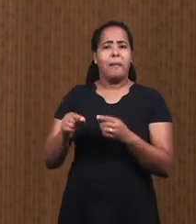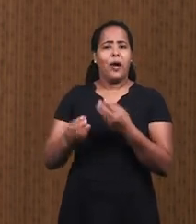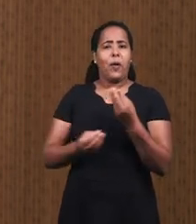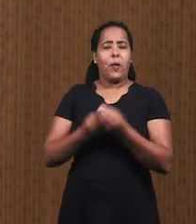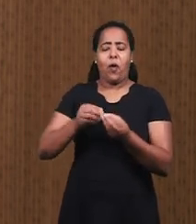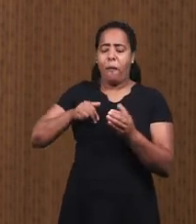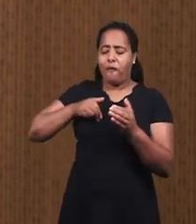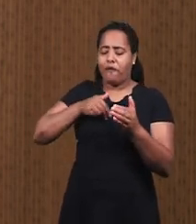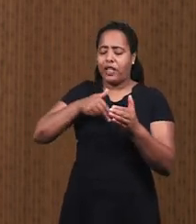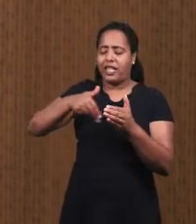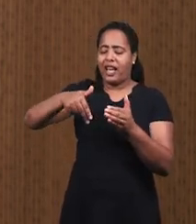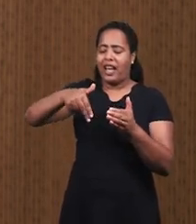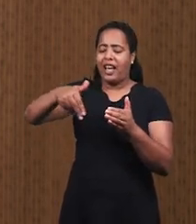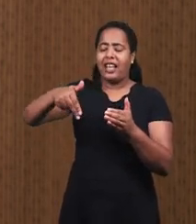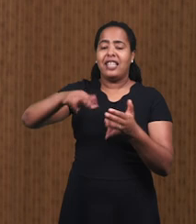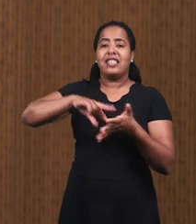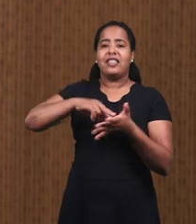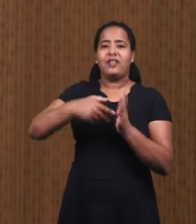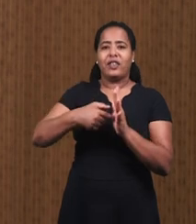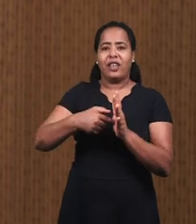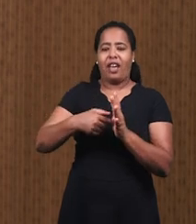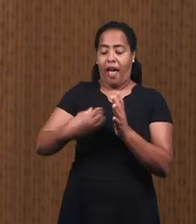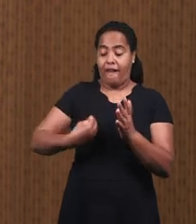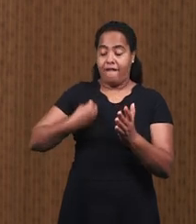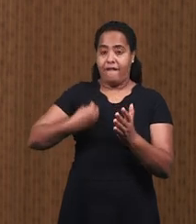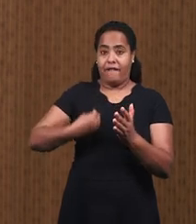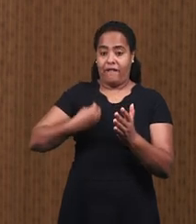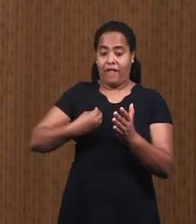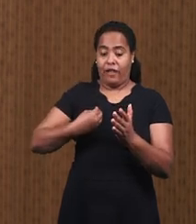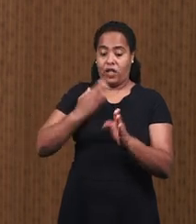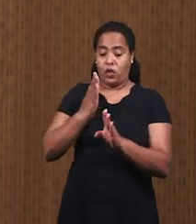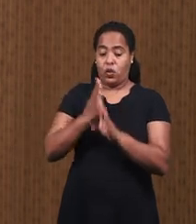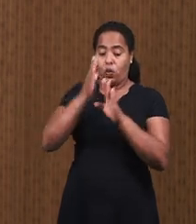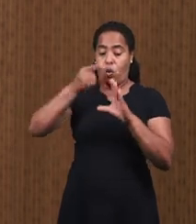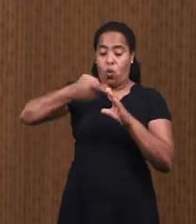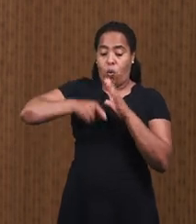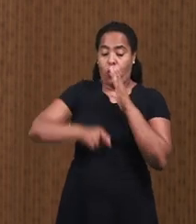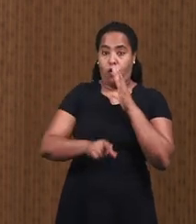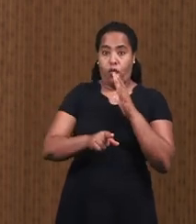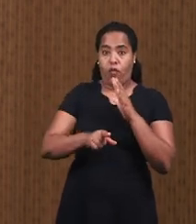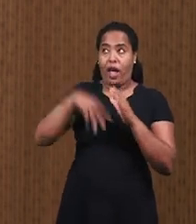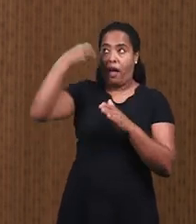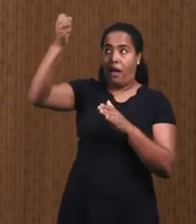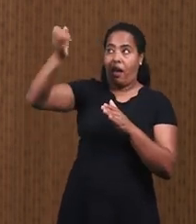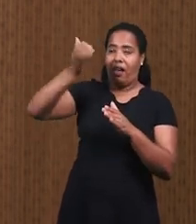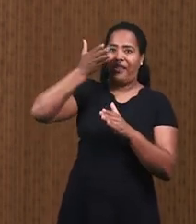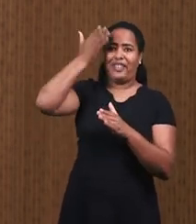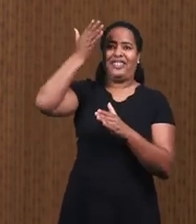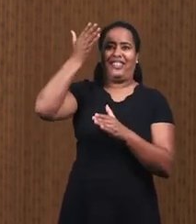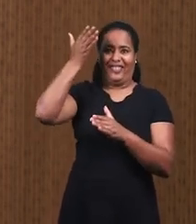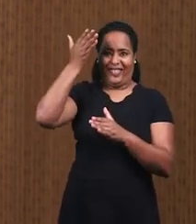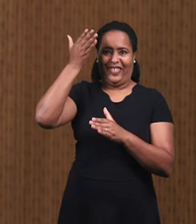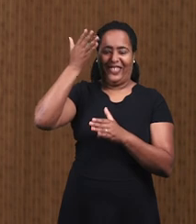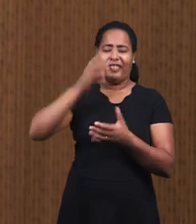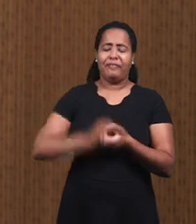Mais marcher dans le chemin, c'est la parole vivante. Dans la lettre aux